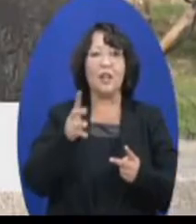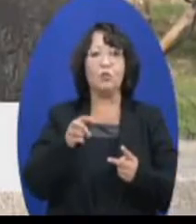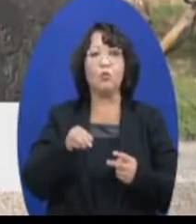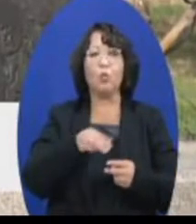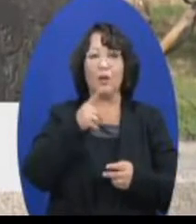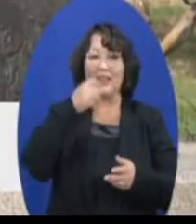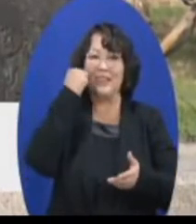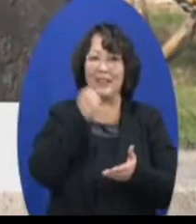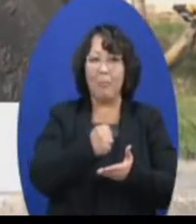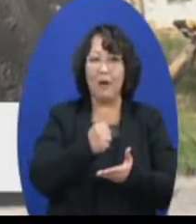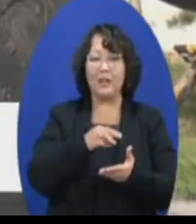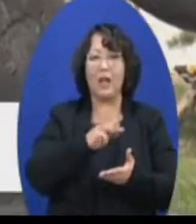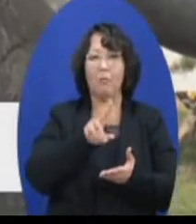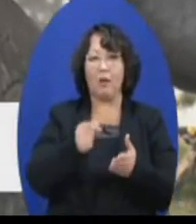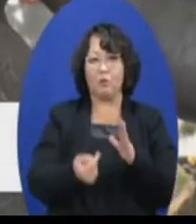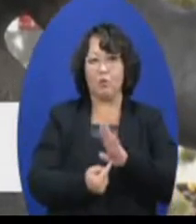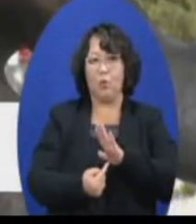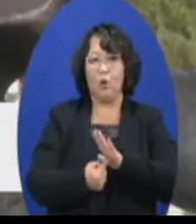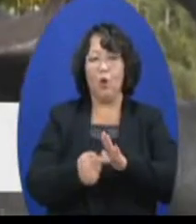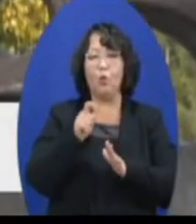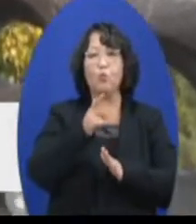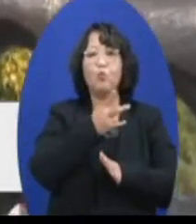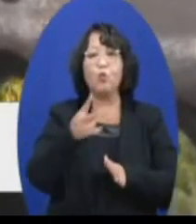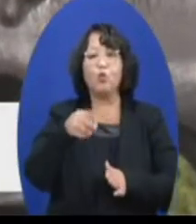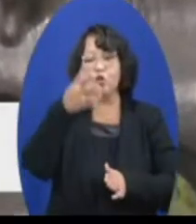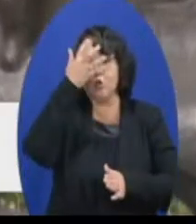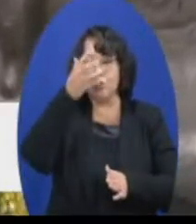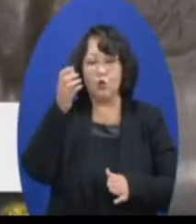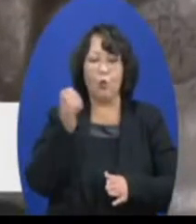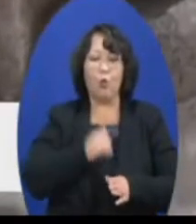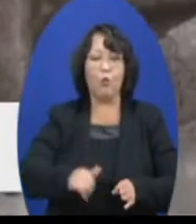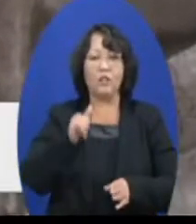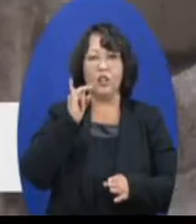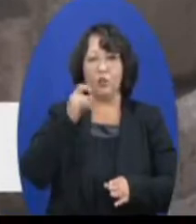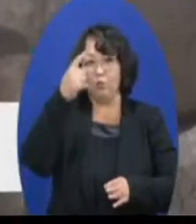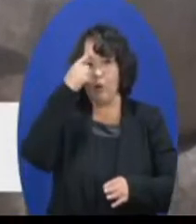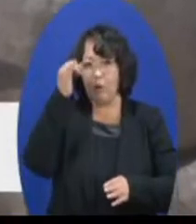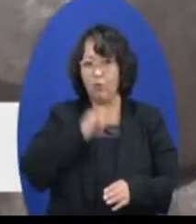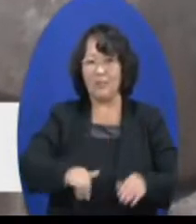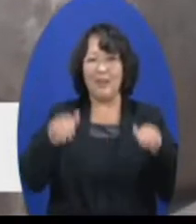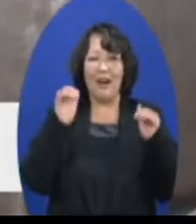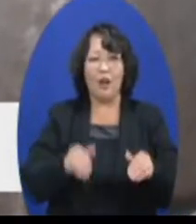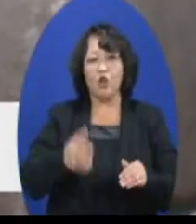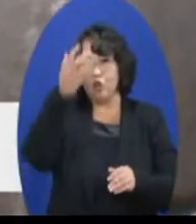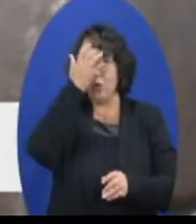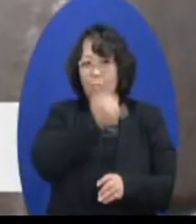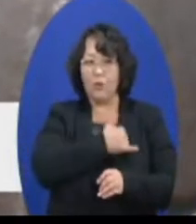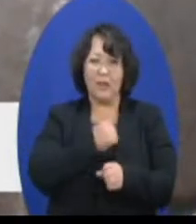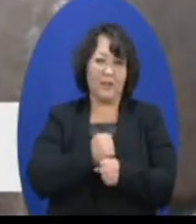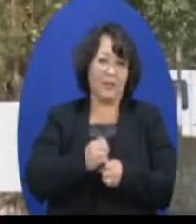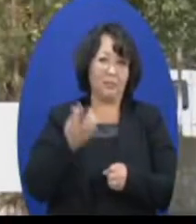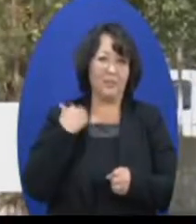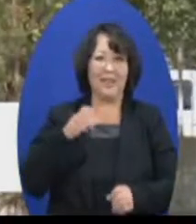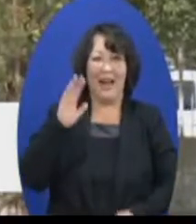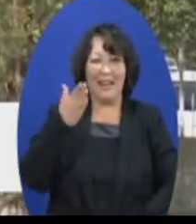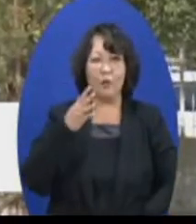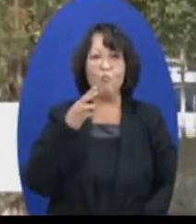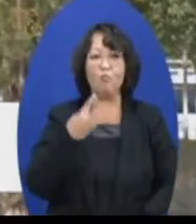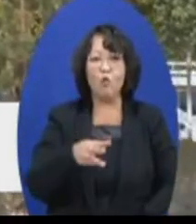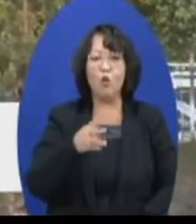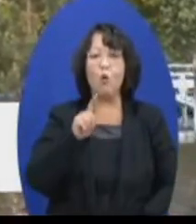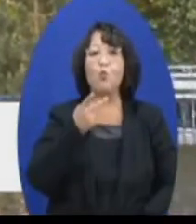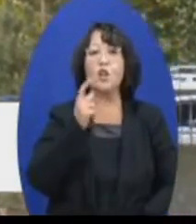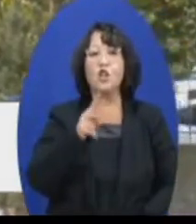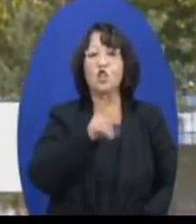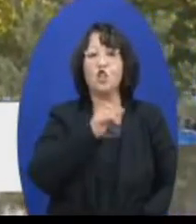болох тамганы дүрсийг суур болгон хүний төр тусаас их Монгол улсын хаадын төр барьж байхдаа хэрэгжилж байсан алт, мөнгө, хүрэл